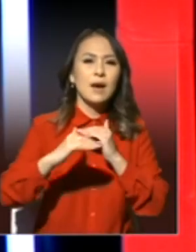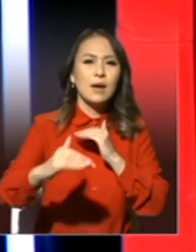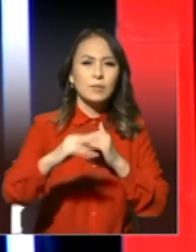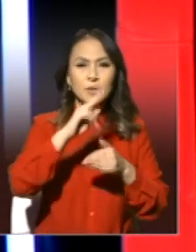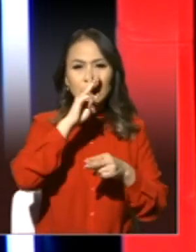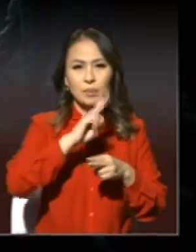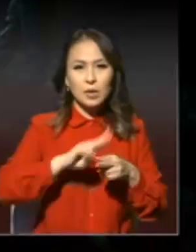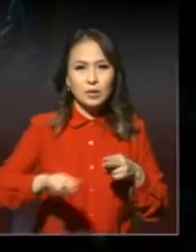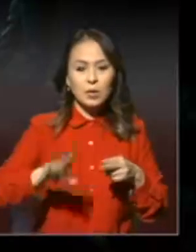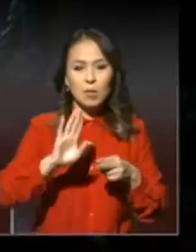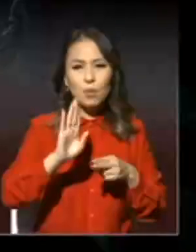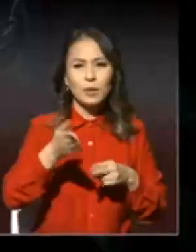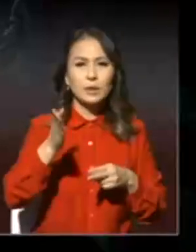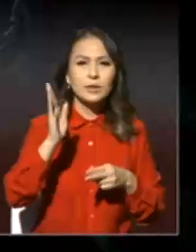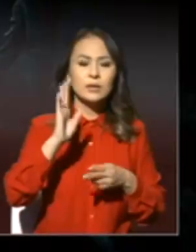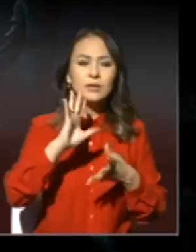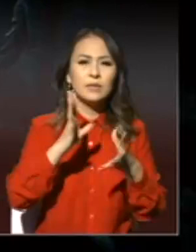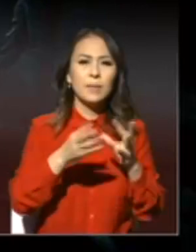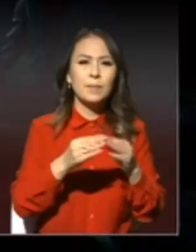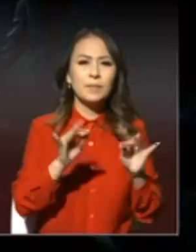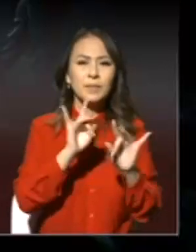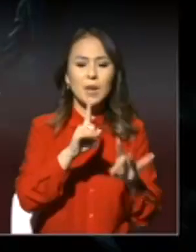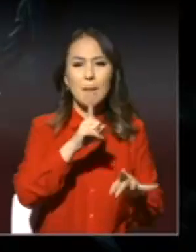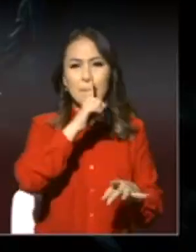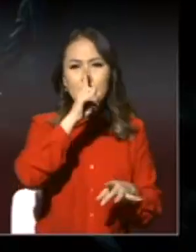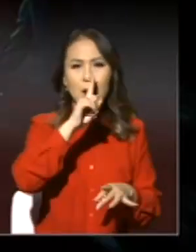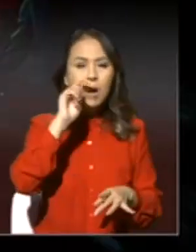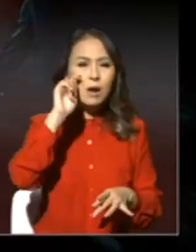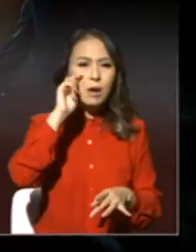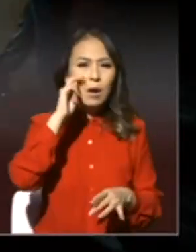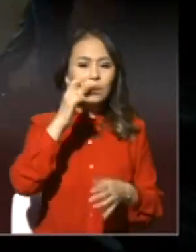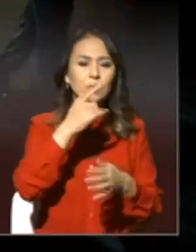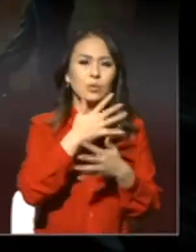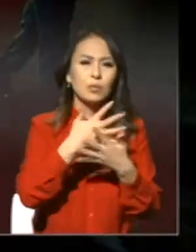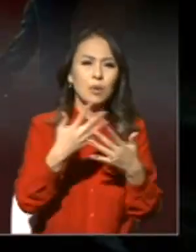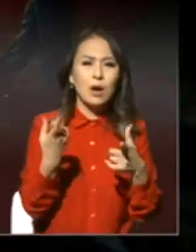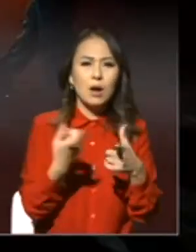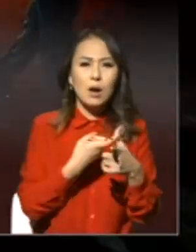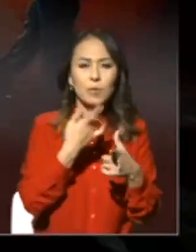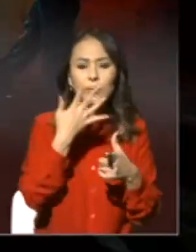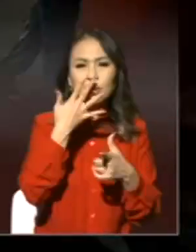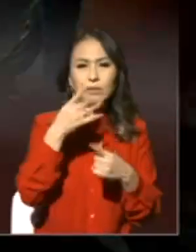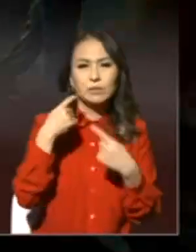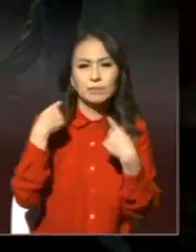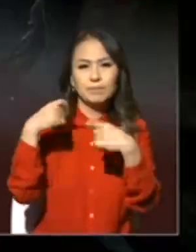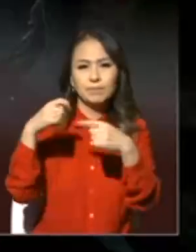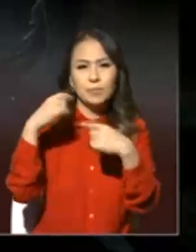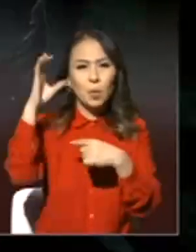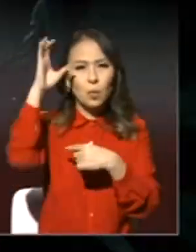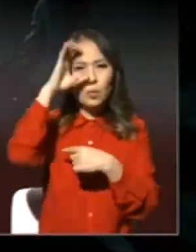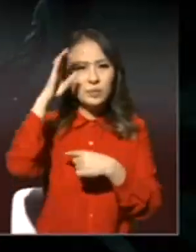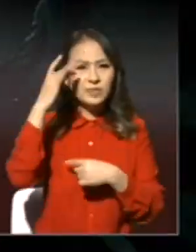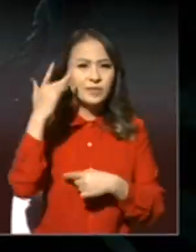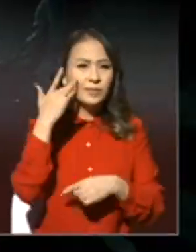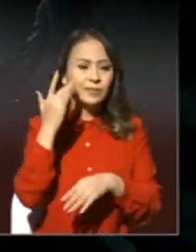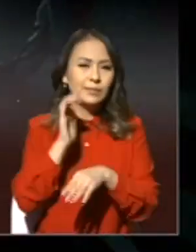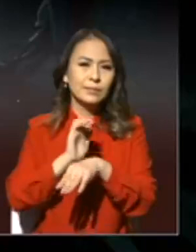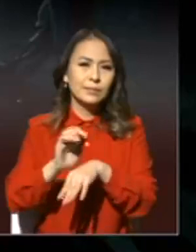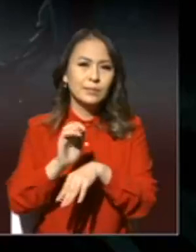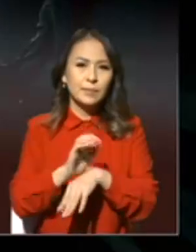жоғалтамыз. Кезінде осы жағы айтқан марков, картоптерді біз шетелге көбінесе Өзбекстанға жіберуші едік, ары